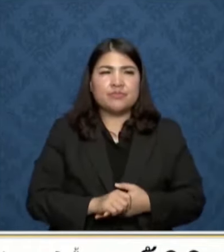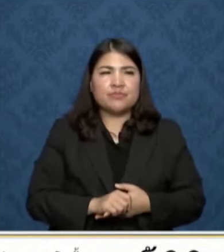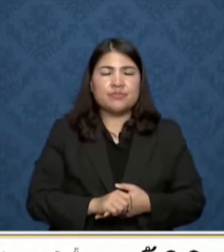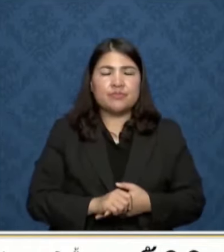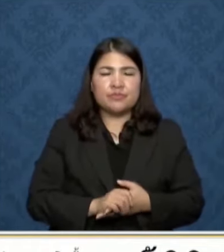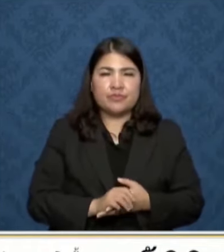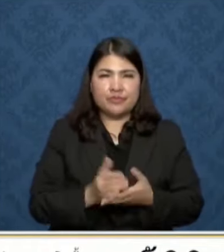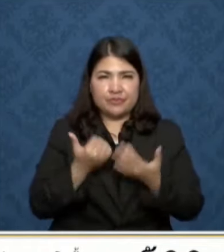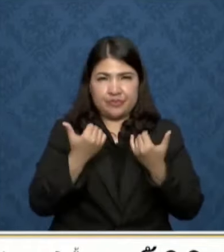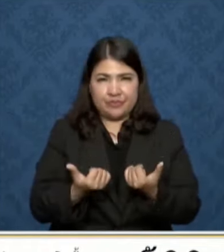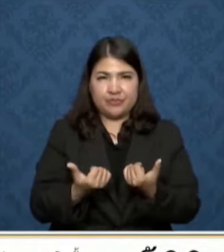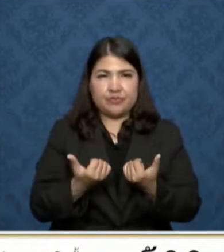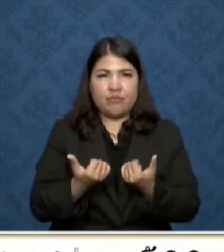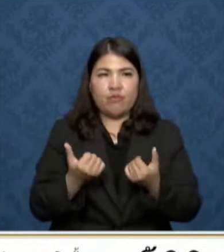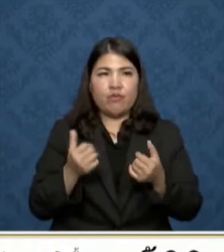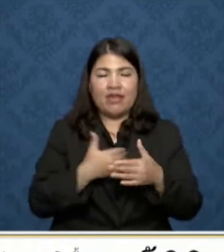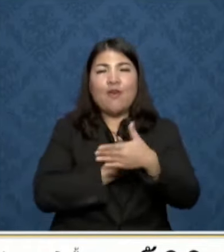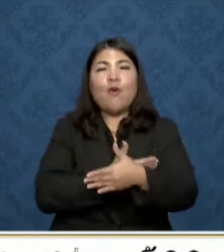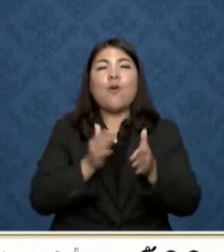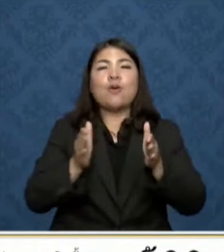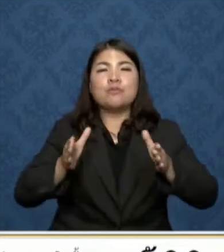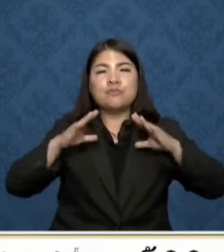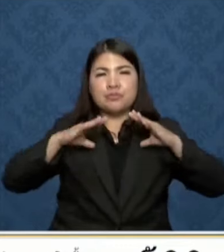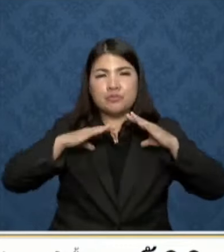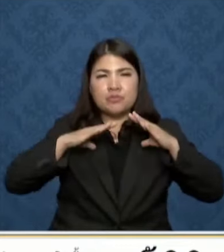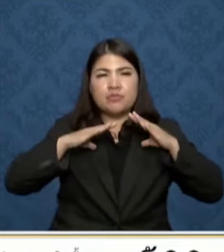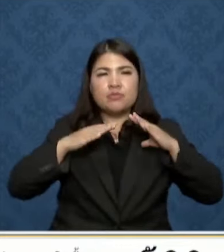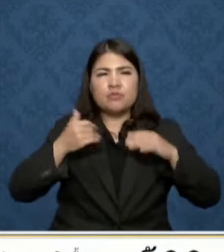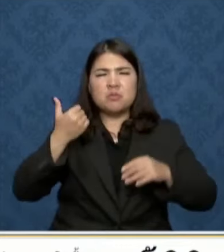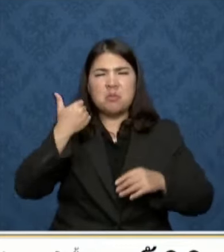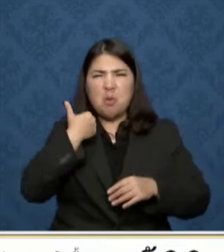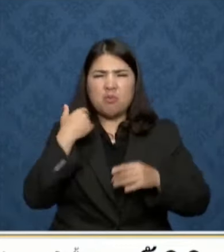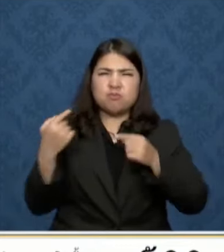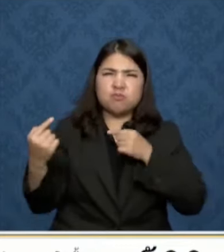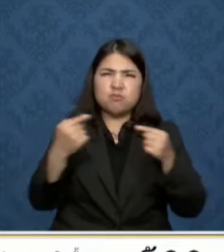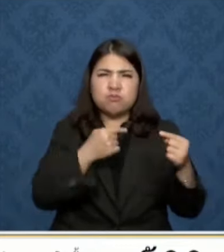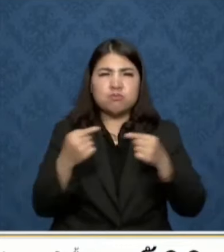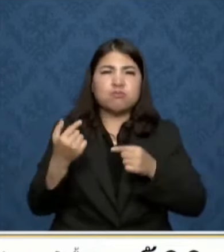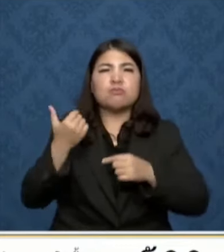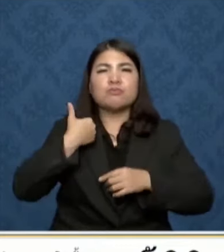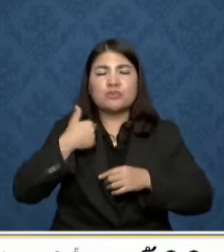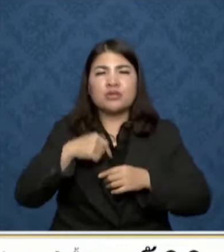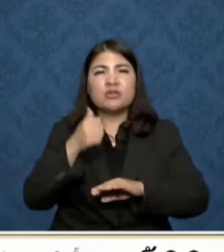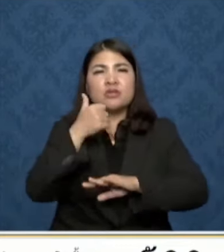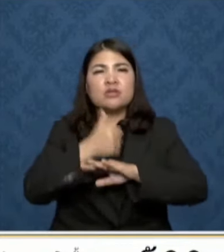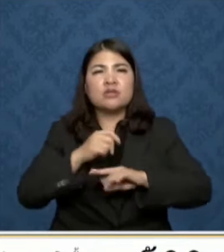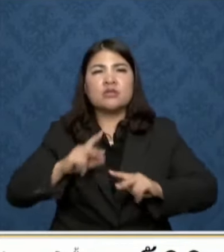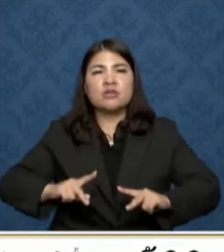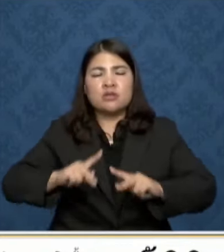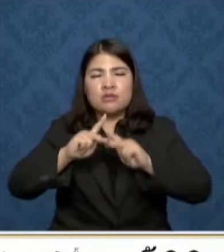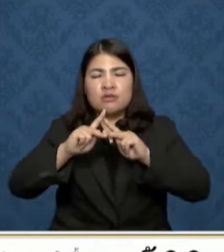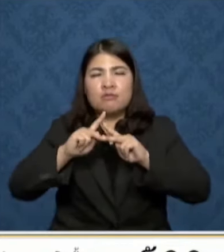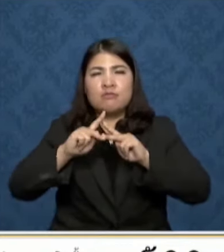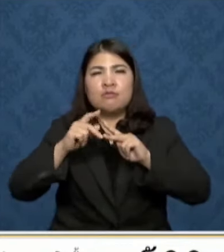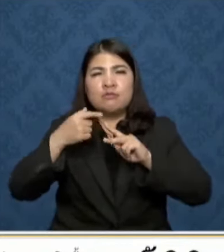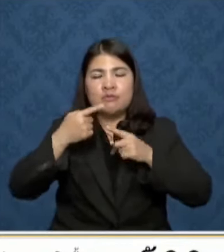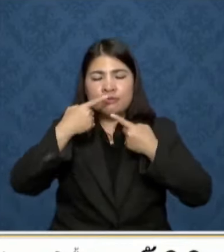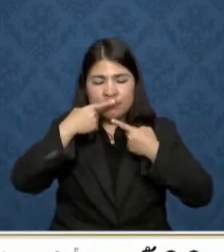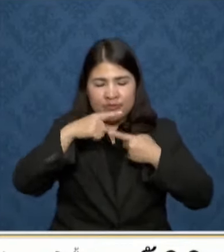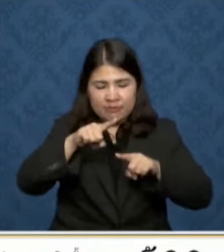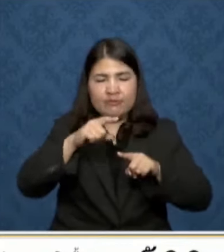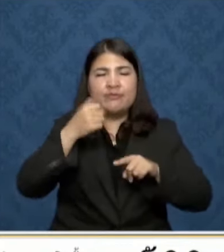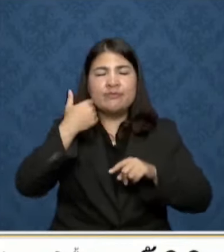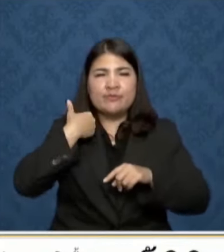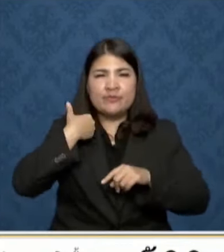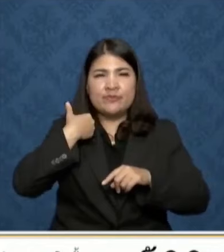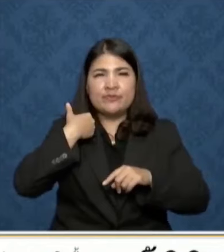อีปเดนนึง คือเรื่องของหองพักซึมผู้ถกเถียงกมากมายแล้วก็ท่มนตรี ท่านตอบแล้วท่านตอบกเพสมาชิ